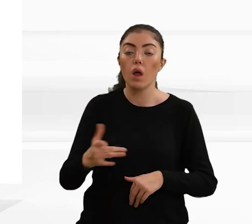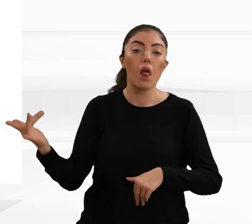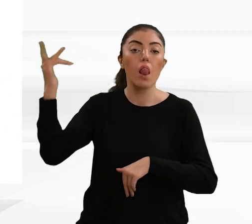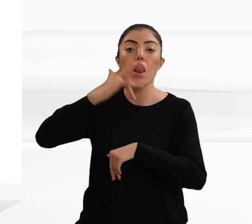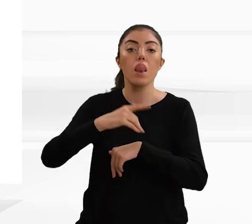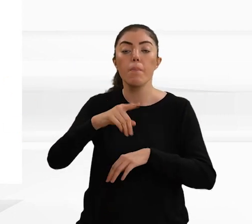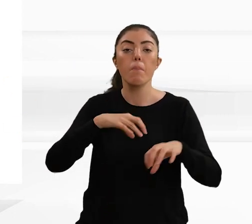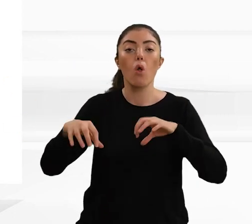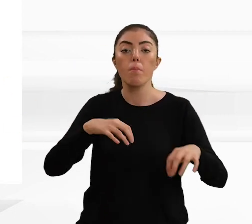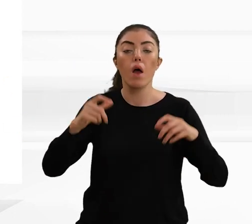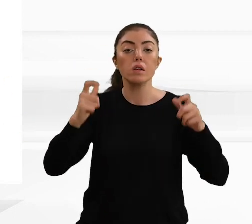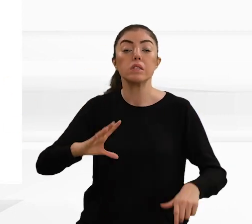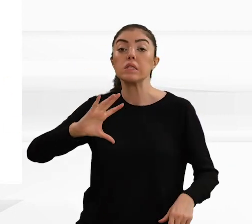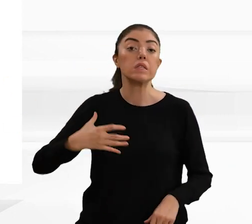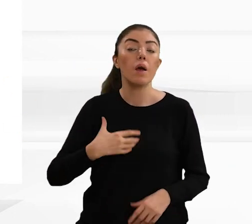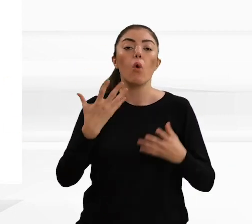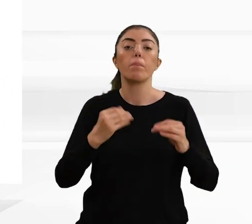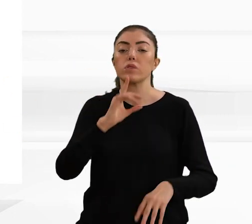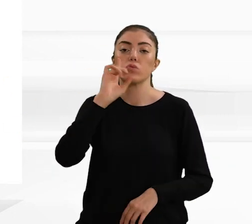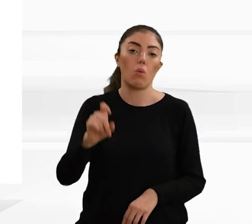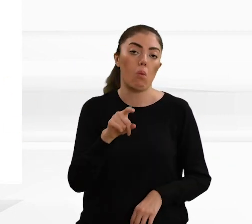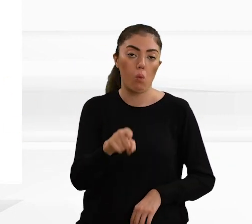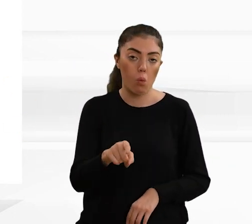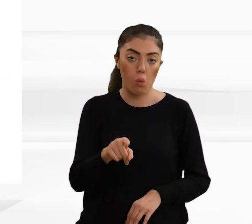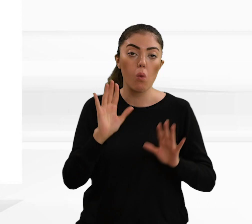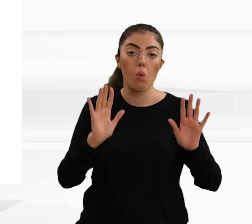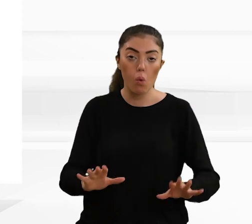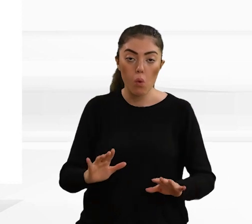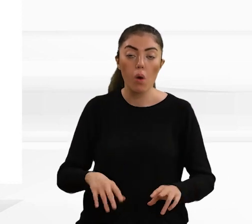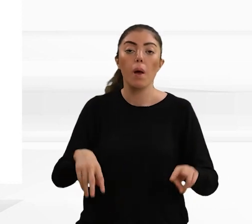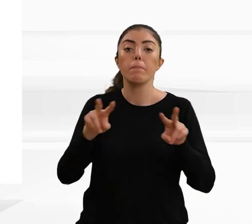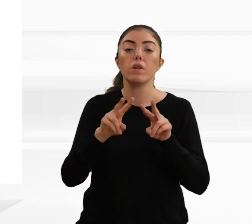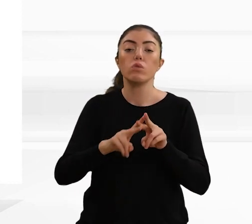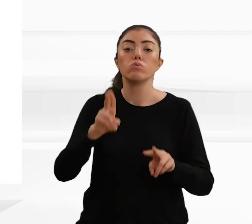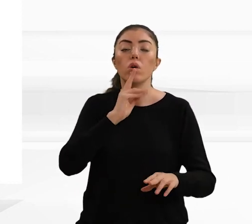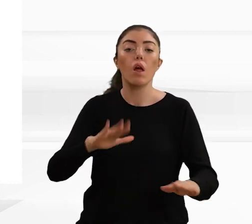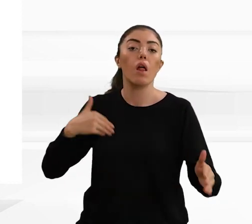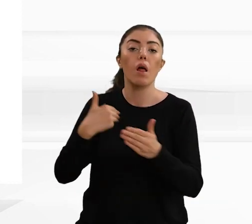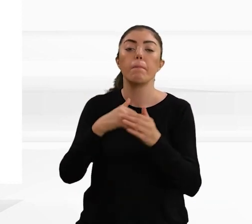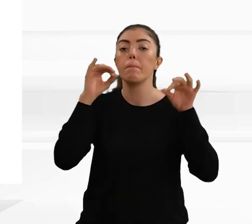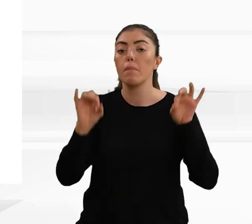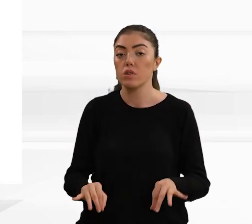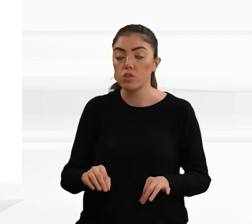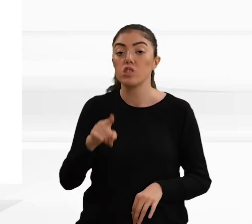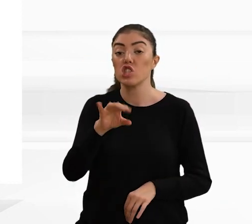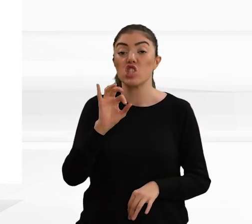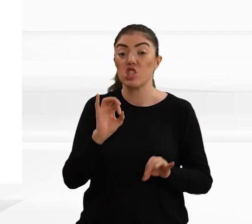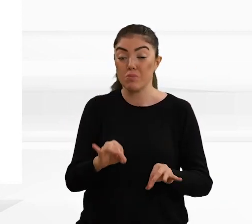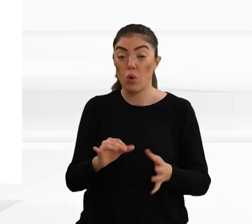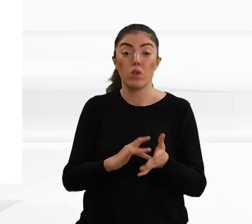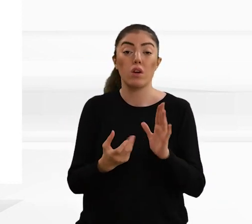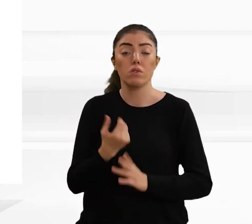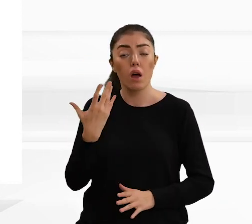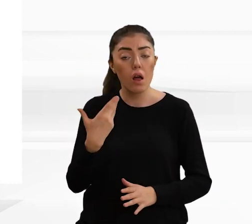dağlık bölgeler arasında yer almaz mezun yiyin sonlarına doğru başlayıp Bugün de